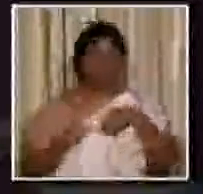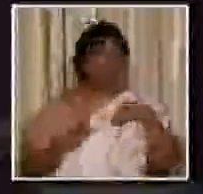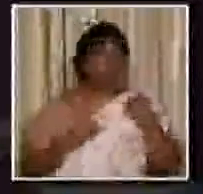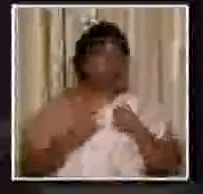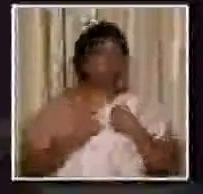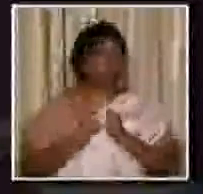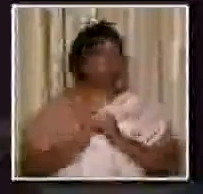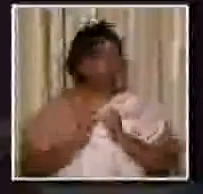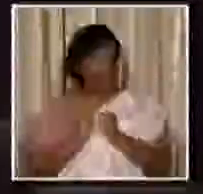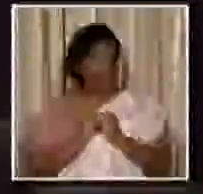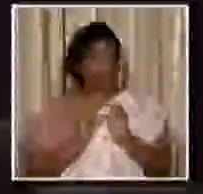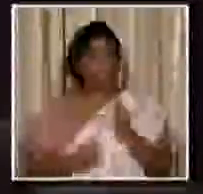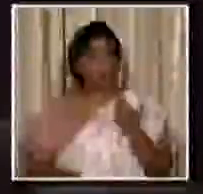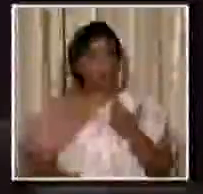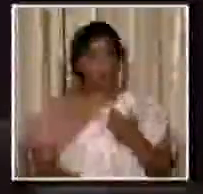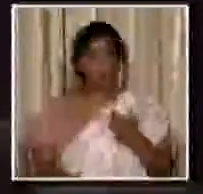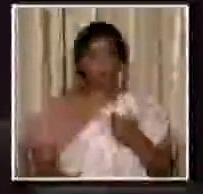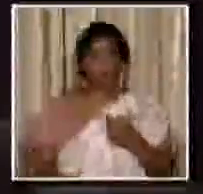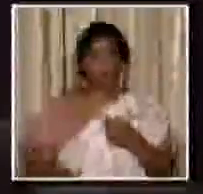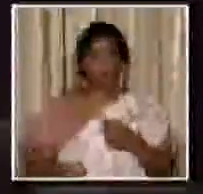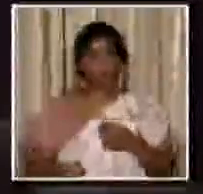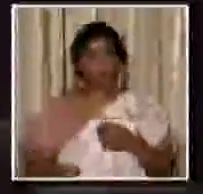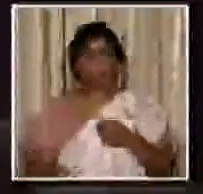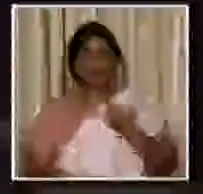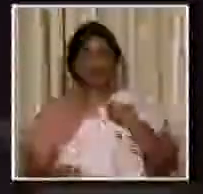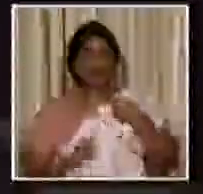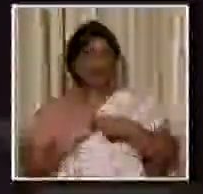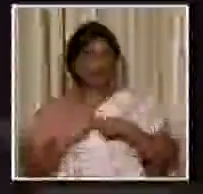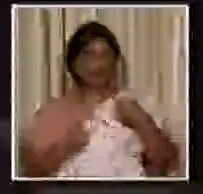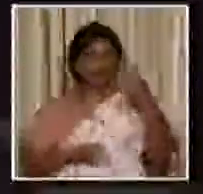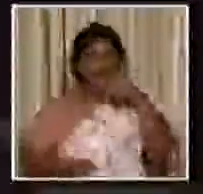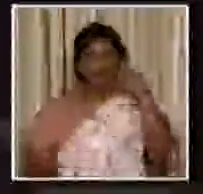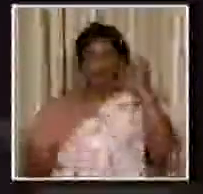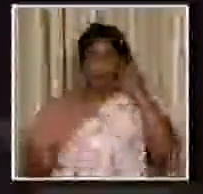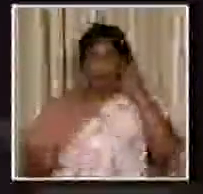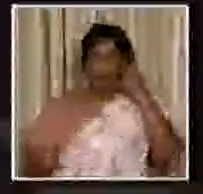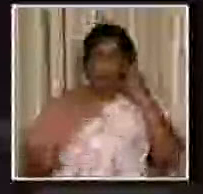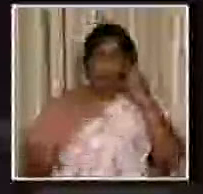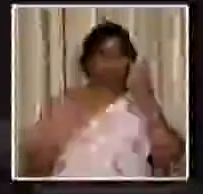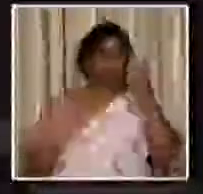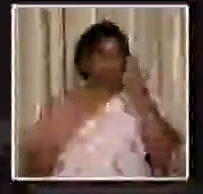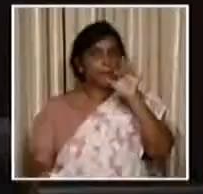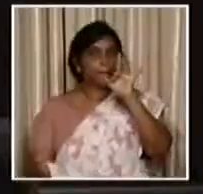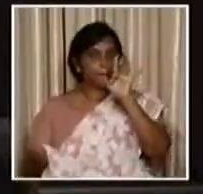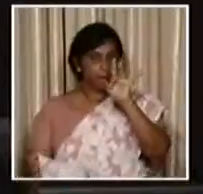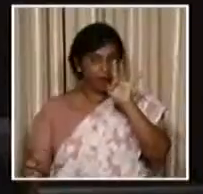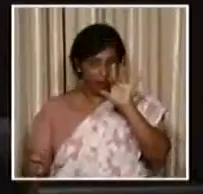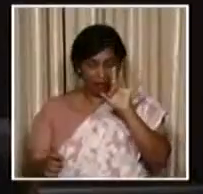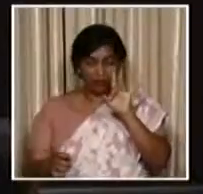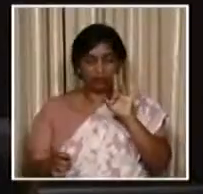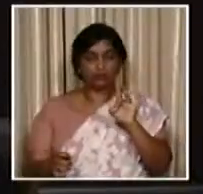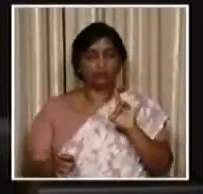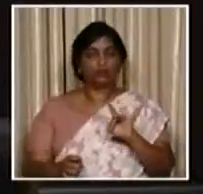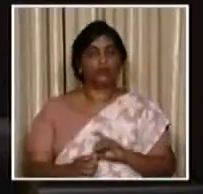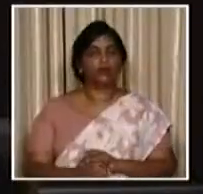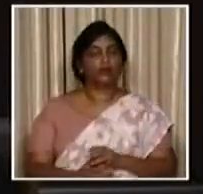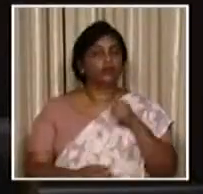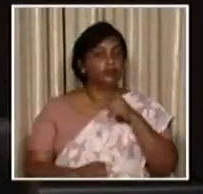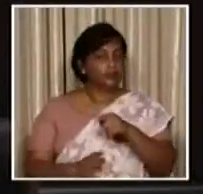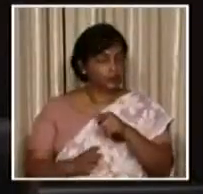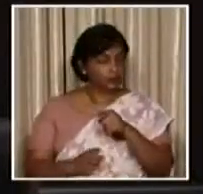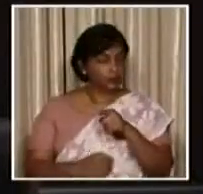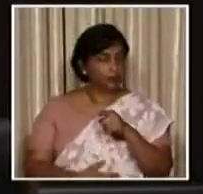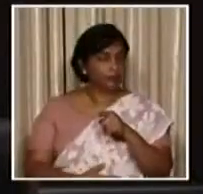වැඩ කටයුතු ආරම්භ කරන එක අපේ රටේ දැනගන්නේ 2015 වෙද්දී